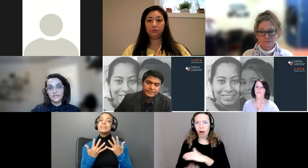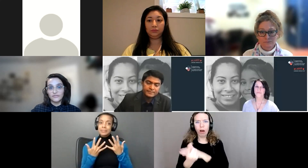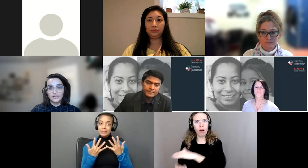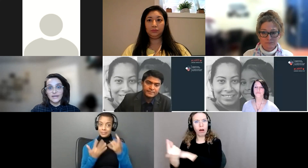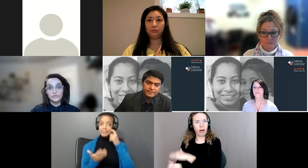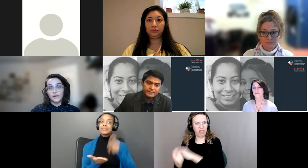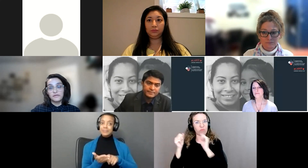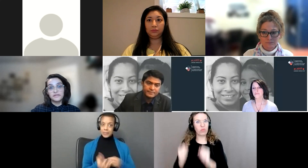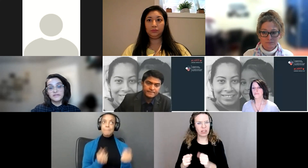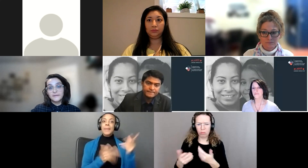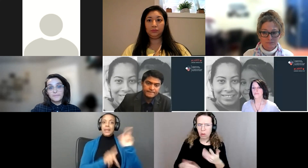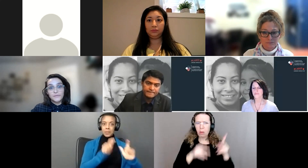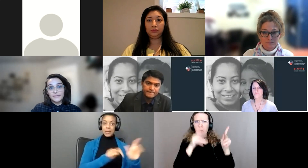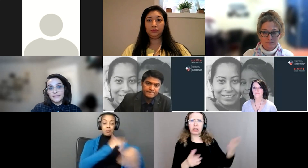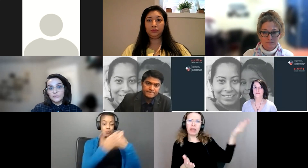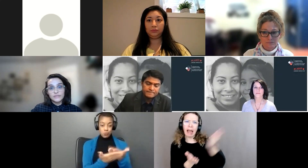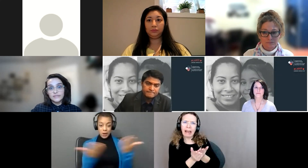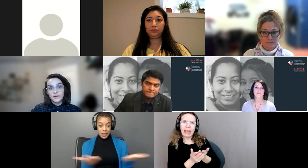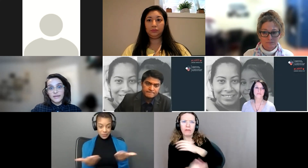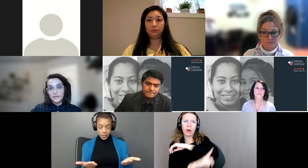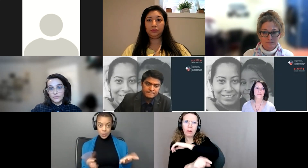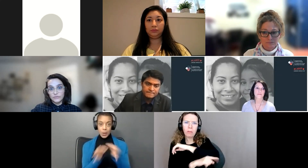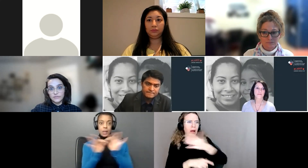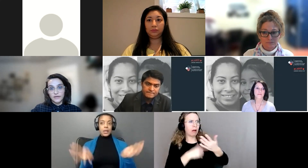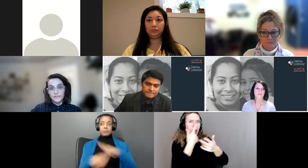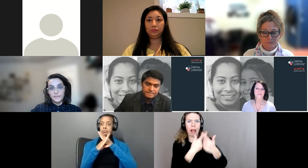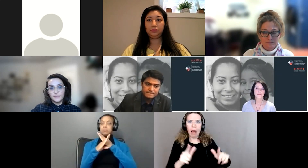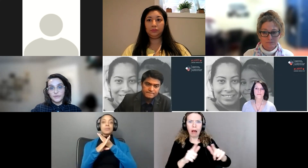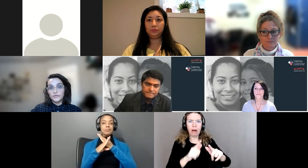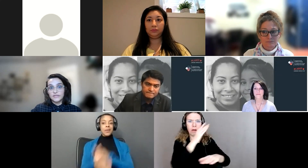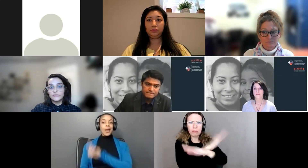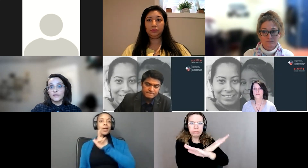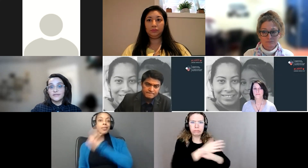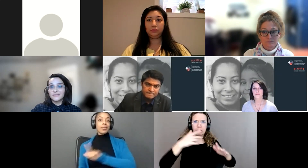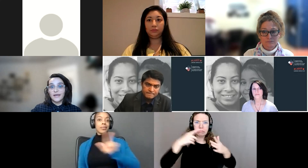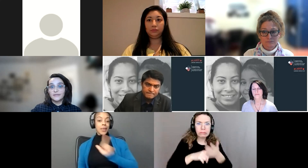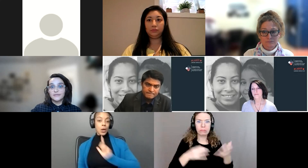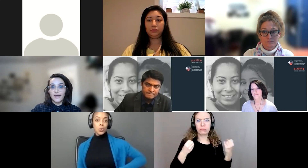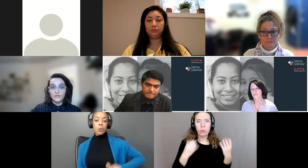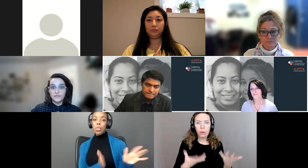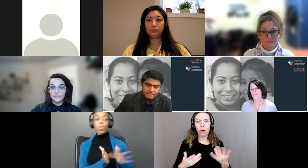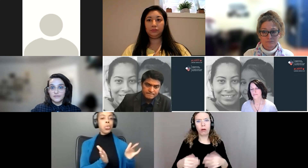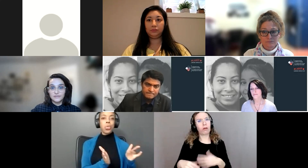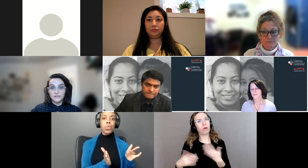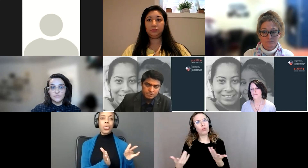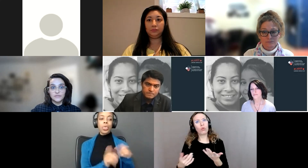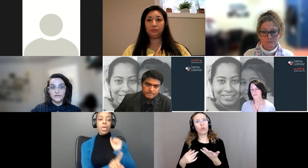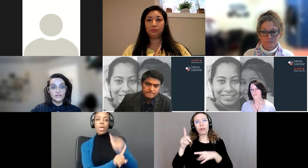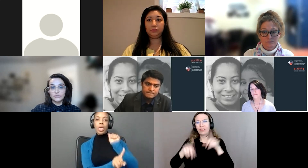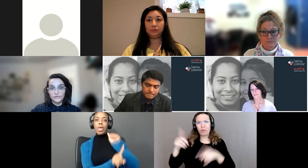nouvelles personnes qui sont arrivées avec des barrières des langues qui ont été exploitées par les propriétaires parce qu'ils ne comprennent pas